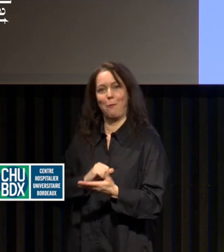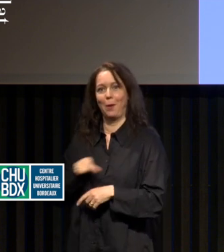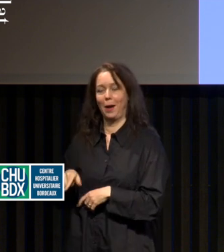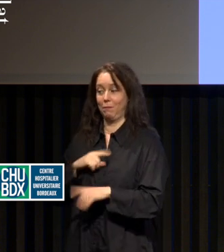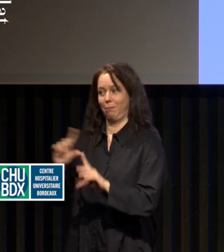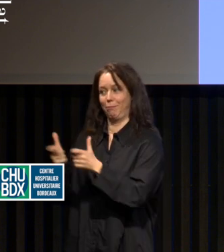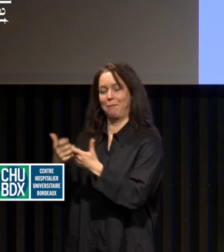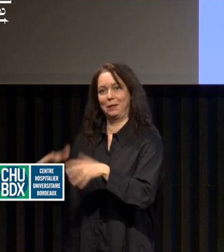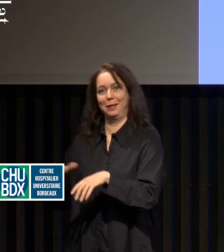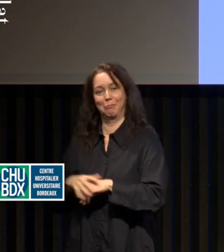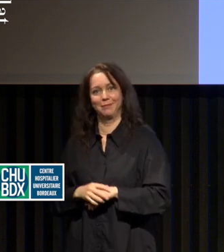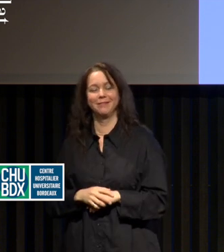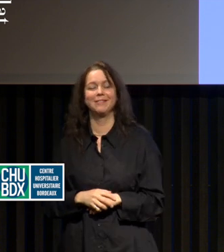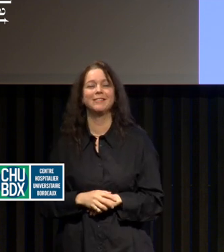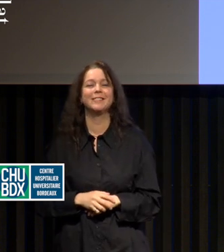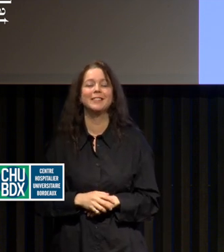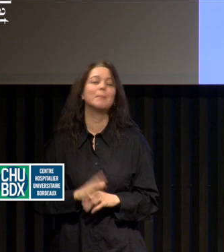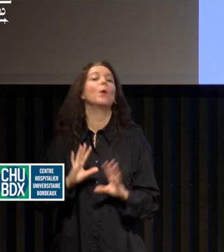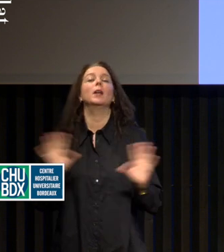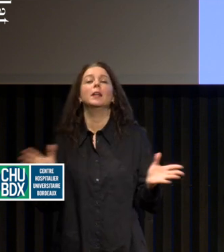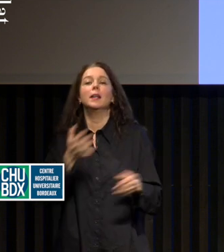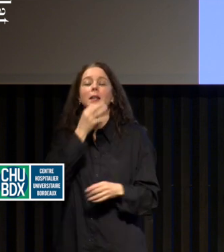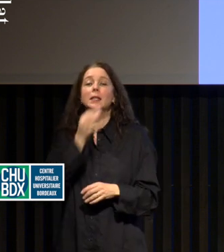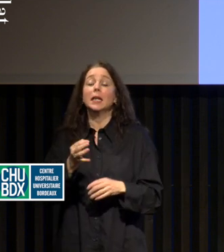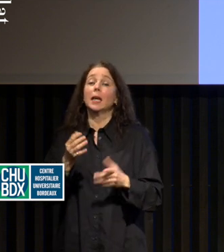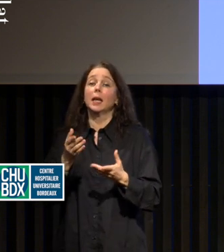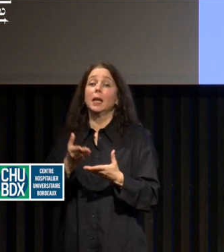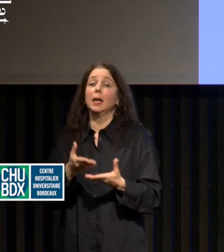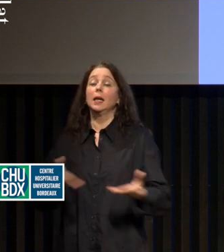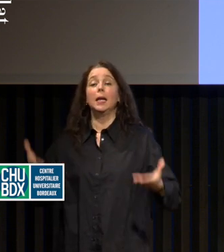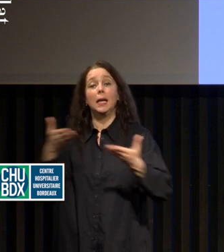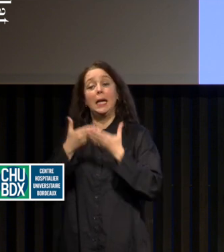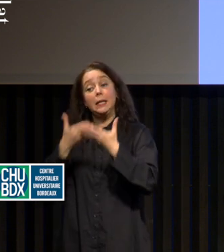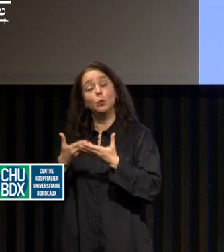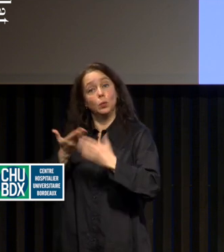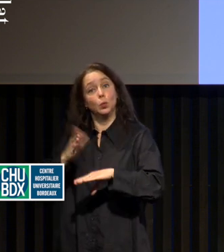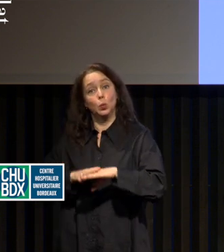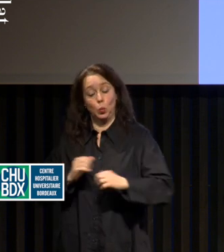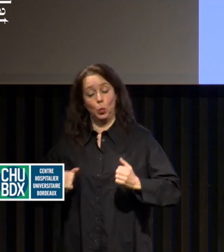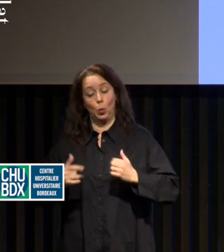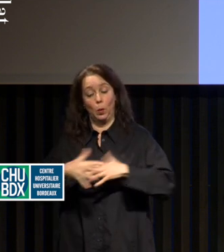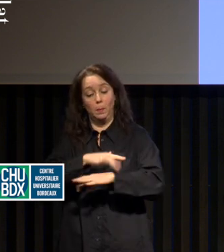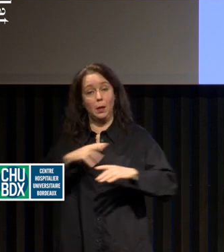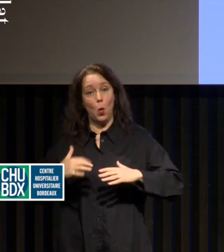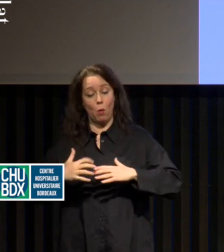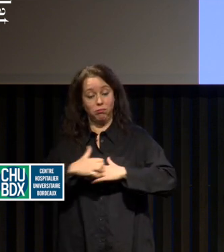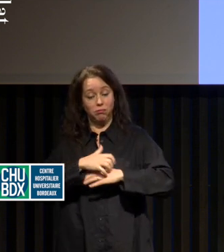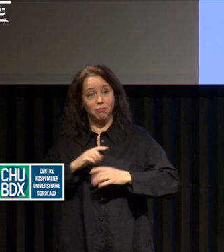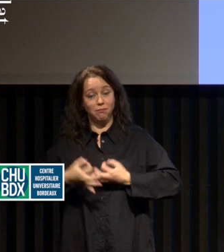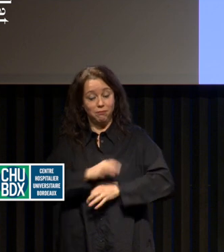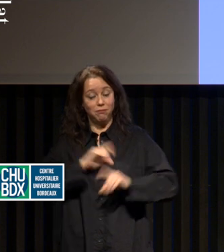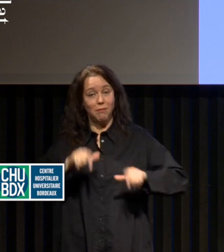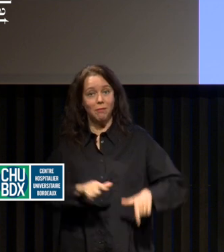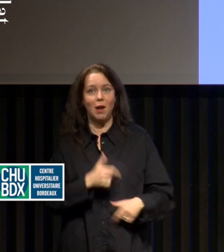Voilà. Alors, je finirai simplement en vous disant que les études sur le microbiote, on est au début et c'est encore un sujet qui est passionnant et qui est un sujet qui est